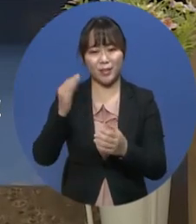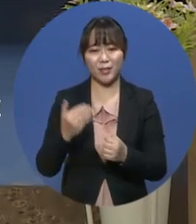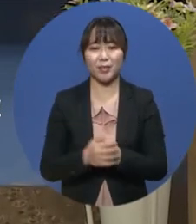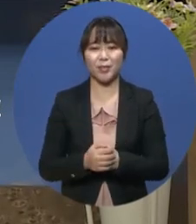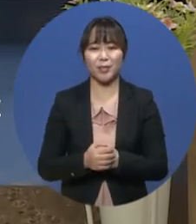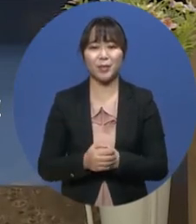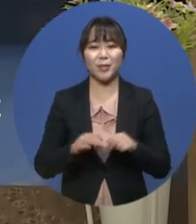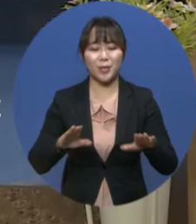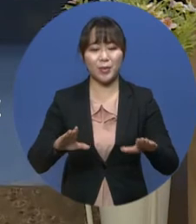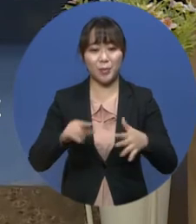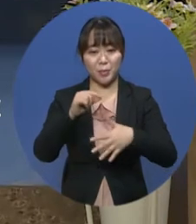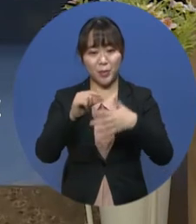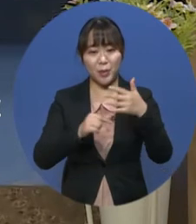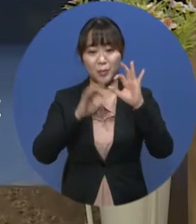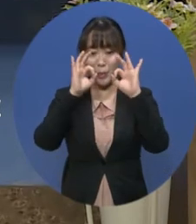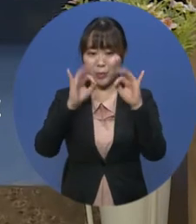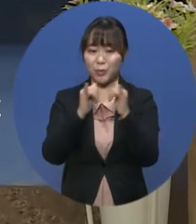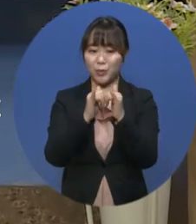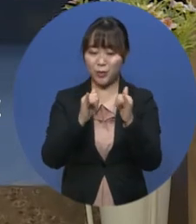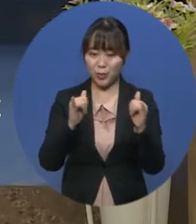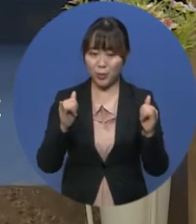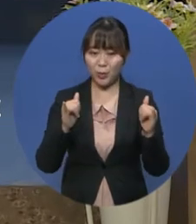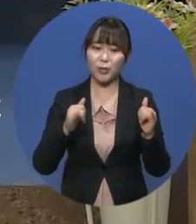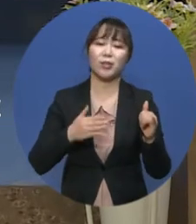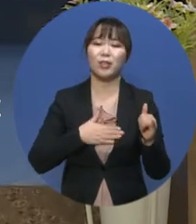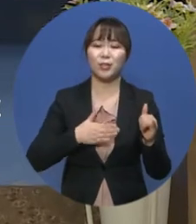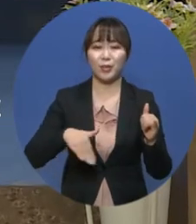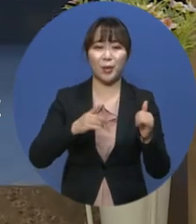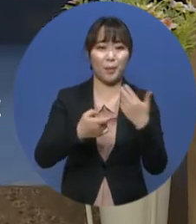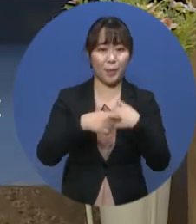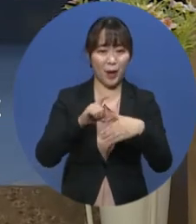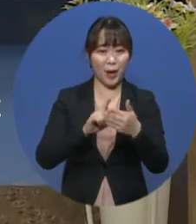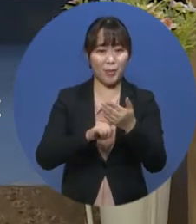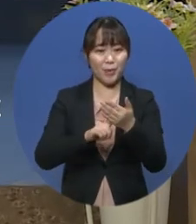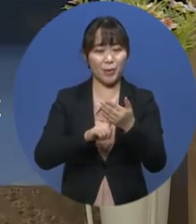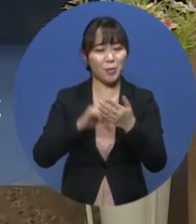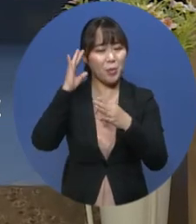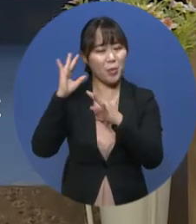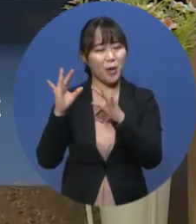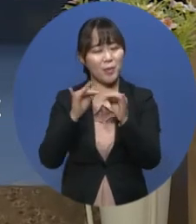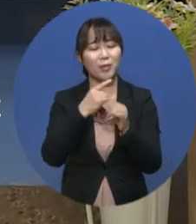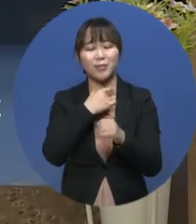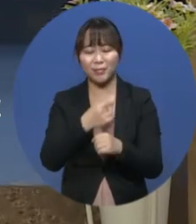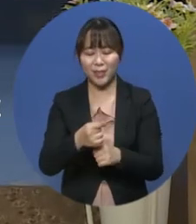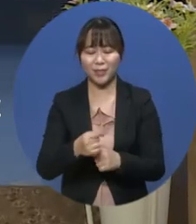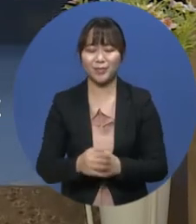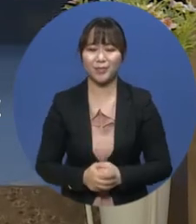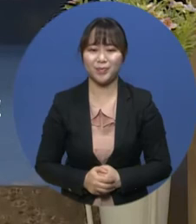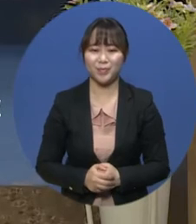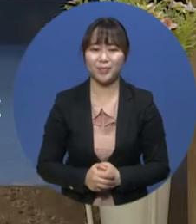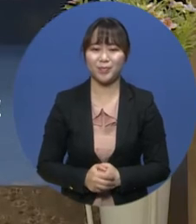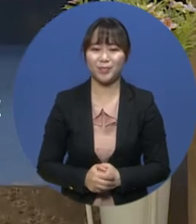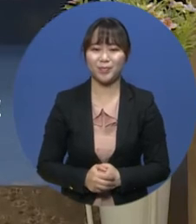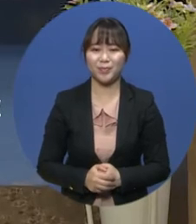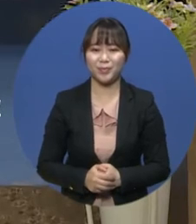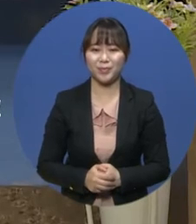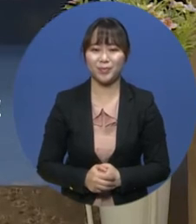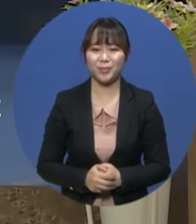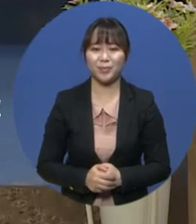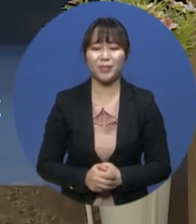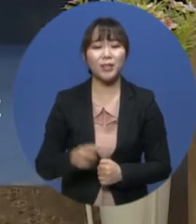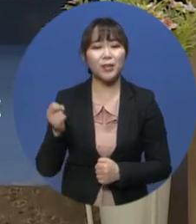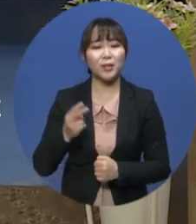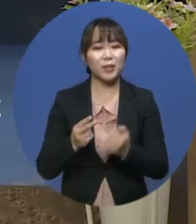오늘 이 프로그램 시청 하시는 분들도 저희 마음을 같이 느끼셨으면 하는 그런 바람이 드네요 아 그리고 또